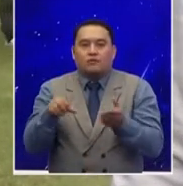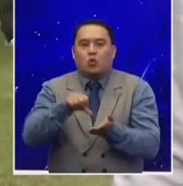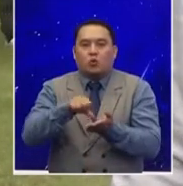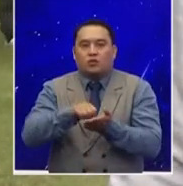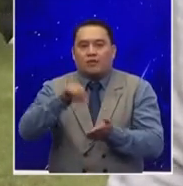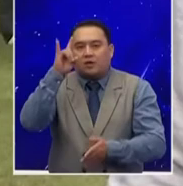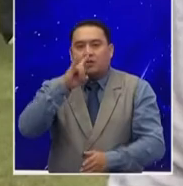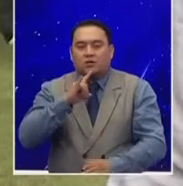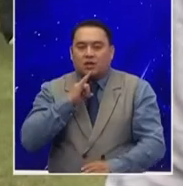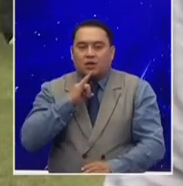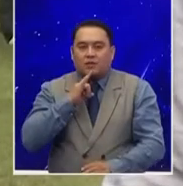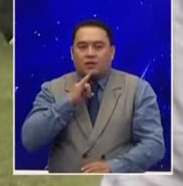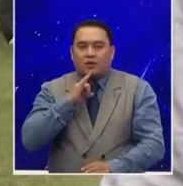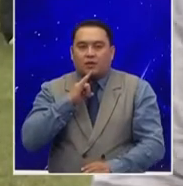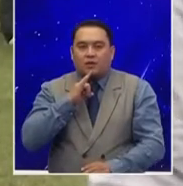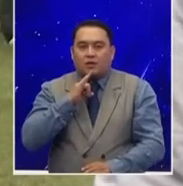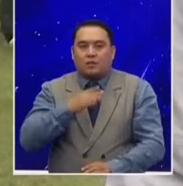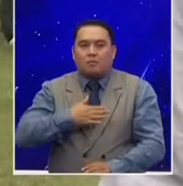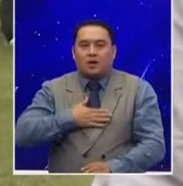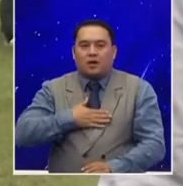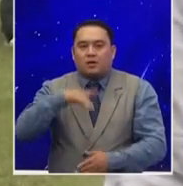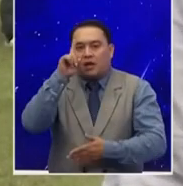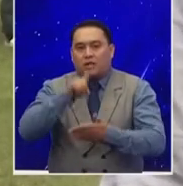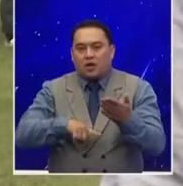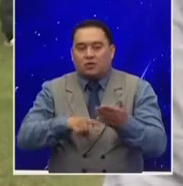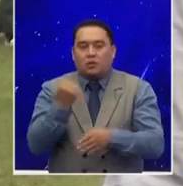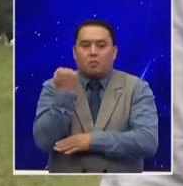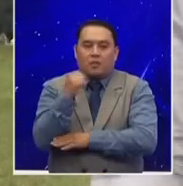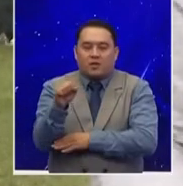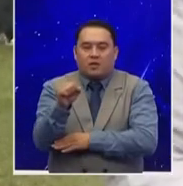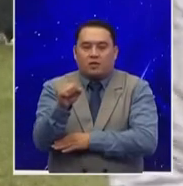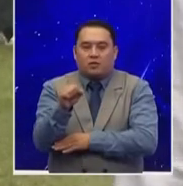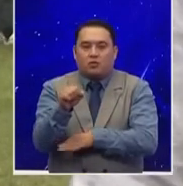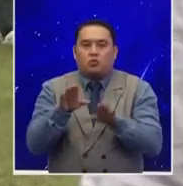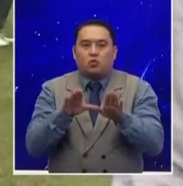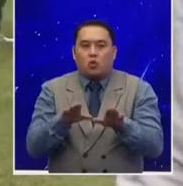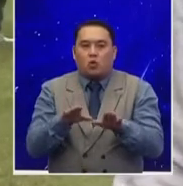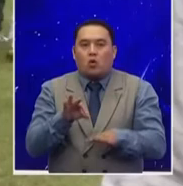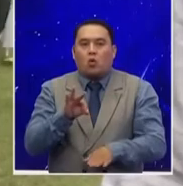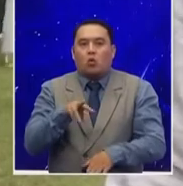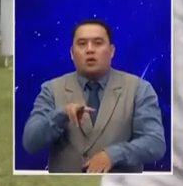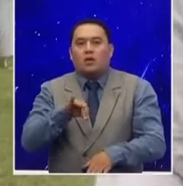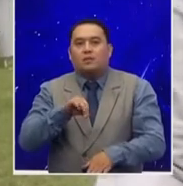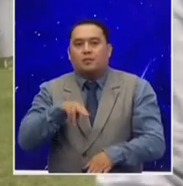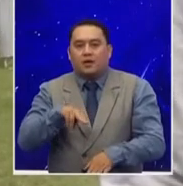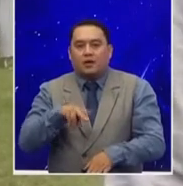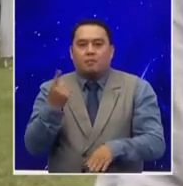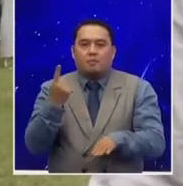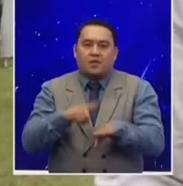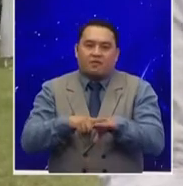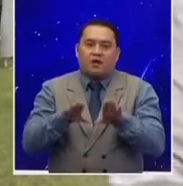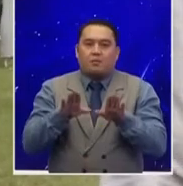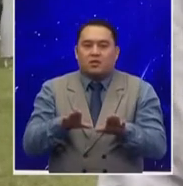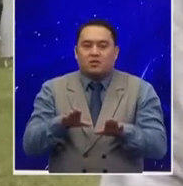чемпионате Казахстана. Вот, и мы надеемся только на призовые места, потому что «Олимп» за «Олимпом» первые места,